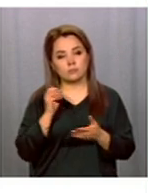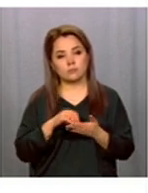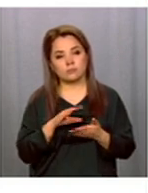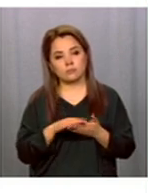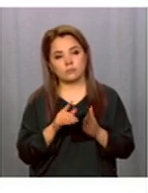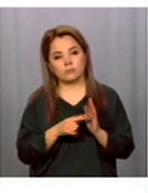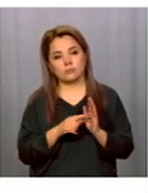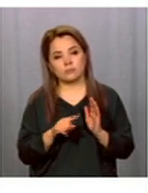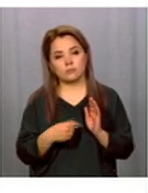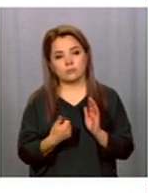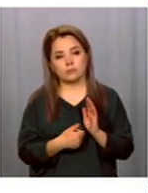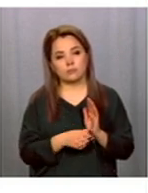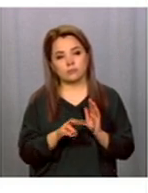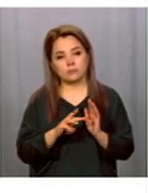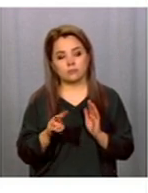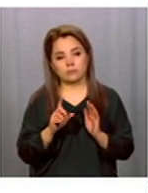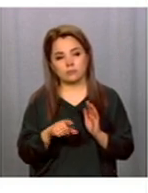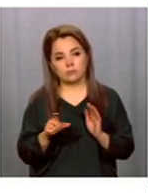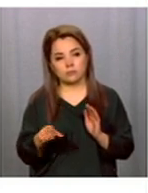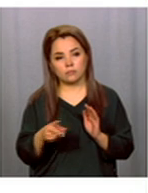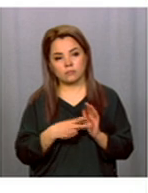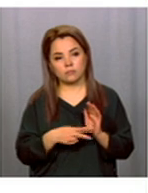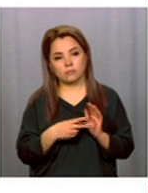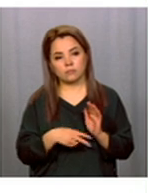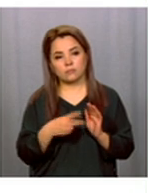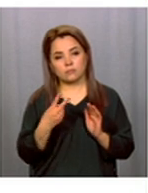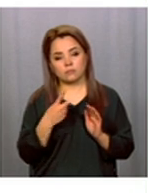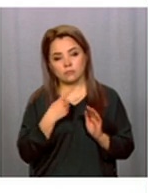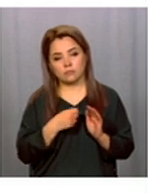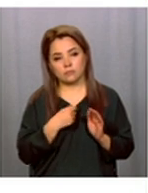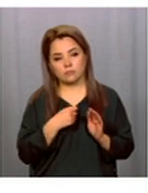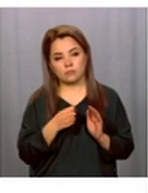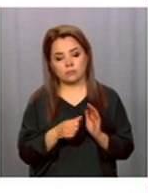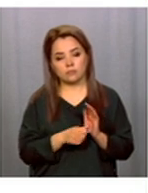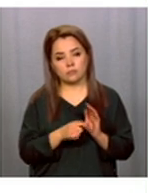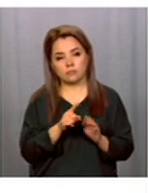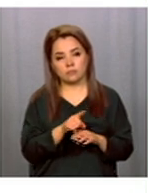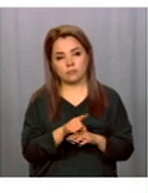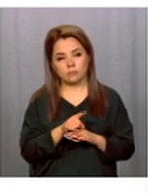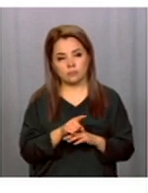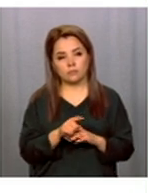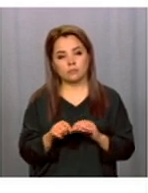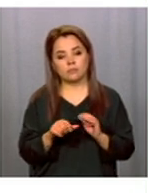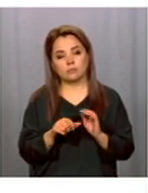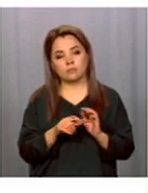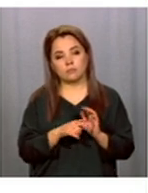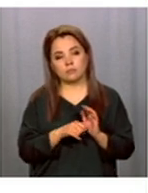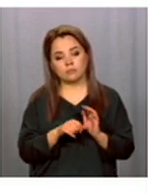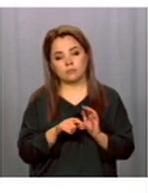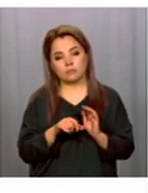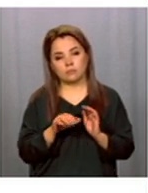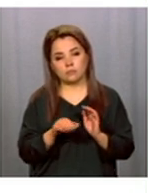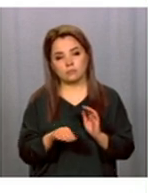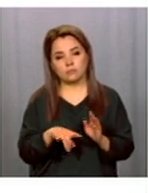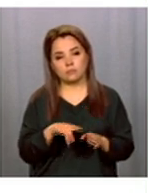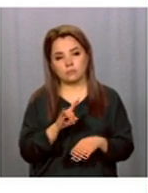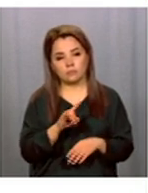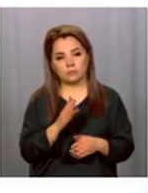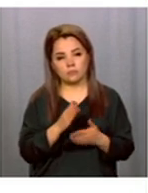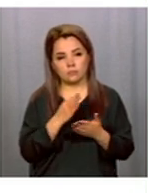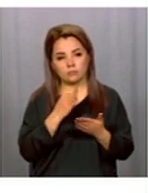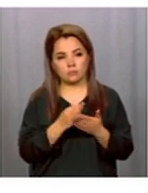7,16 миллион адам, қару-жарақ 72 мың, танктердің саны 6 мың, және ұшақтардың саны 6